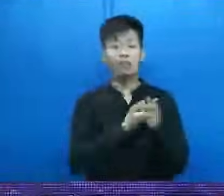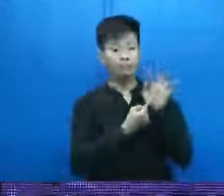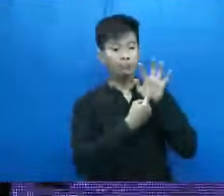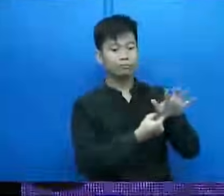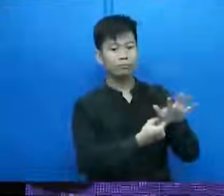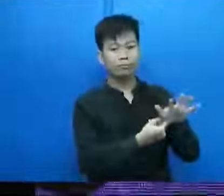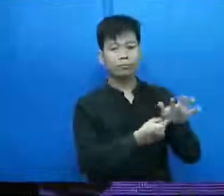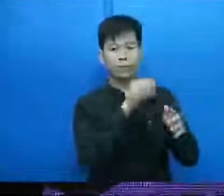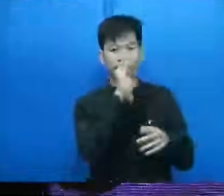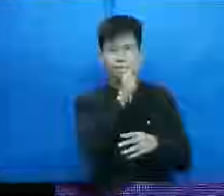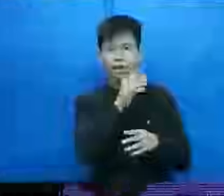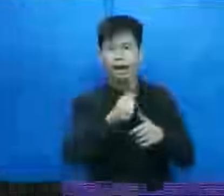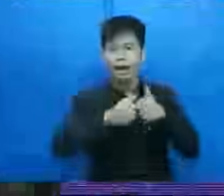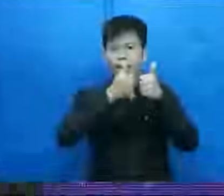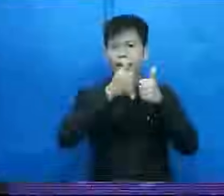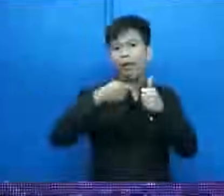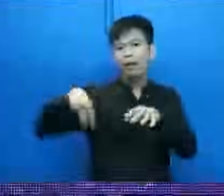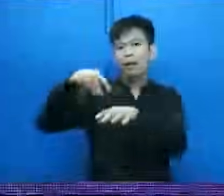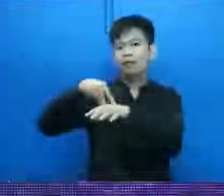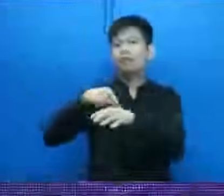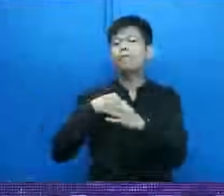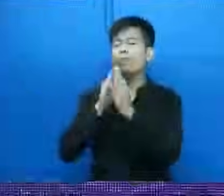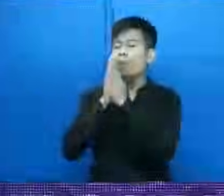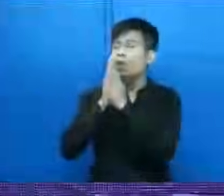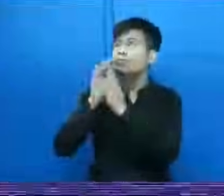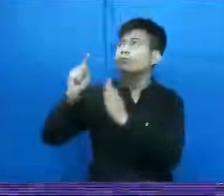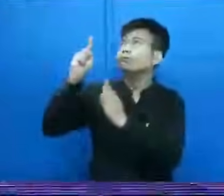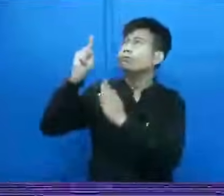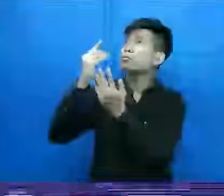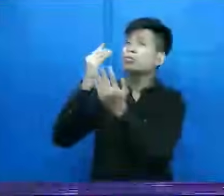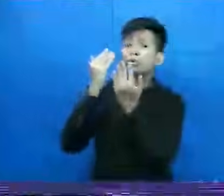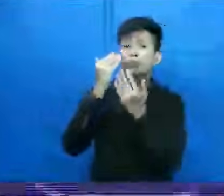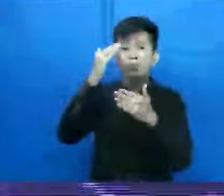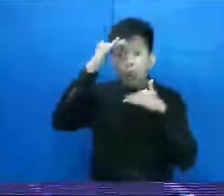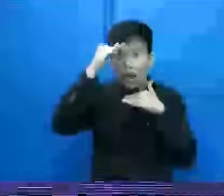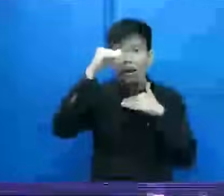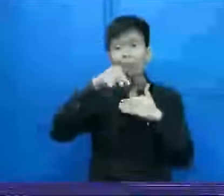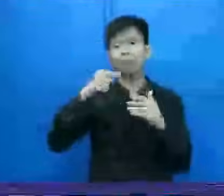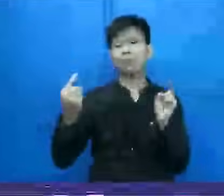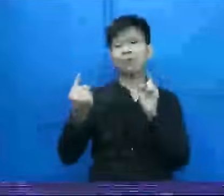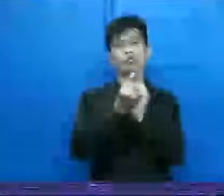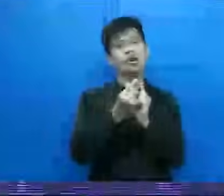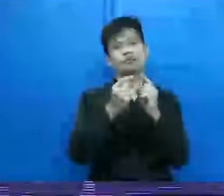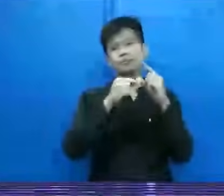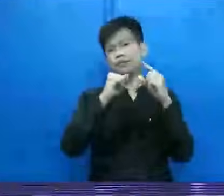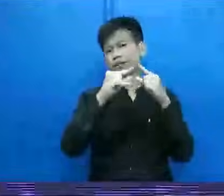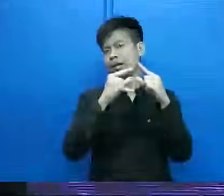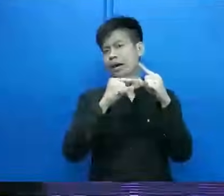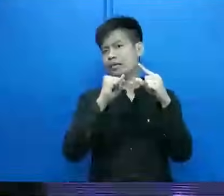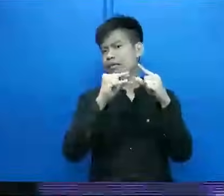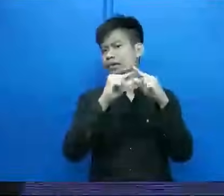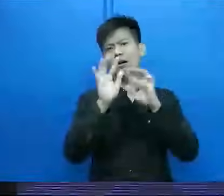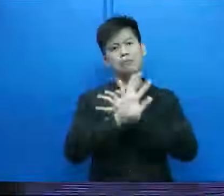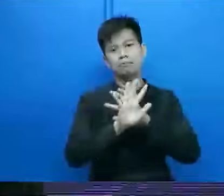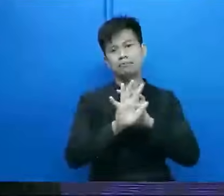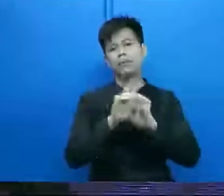punya visi akhirat dalam kehidupan ini. Maka saya bermohon kepada Allah, mudah-mudahan pertemuan kita ini tidak sia-sia. Insya Allah kita akan berhijrah di